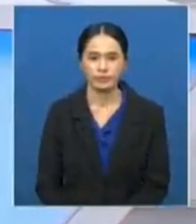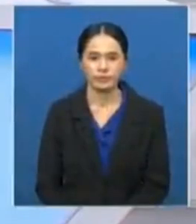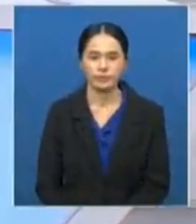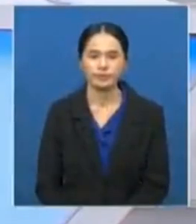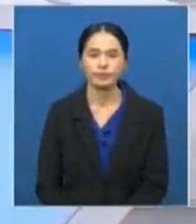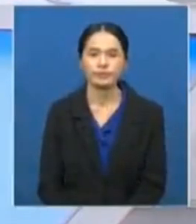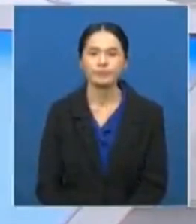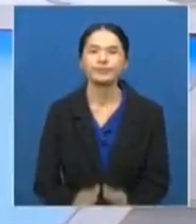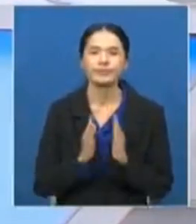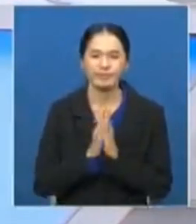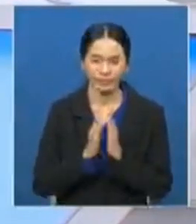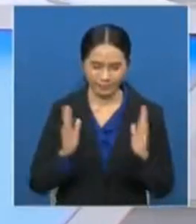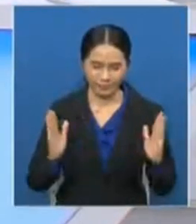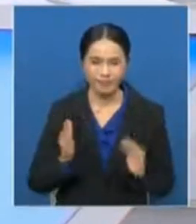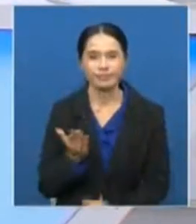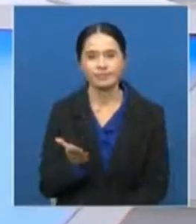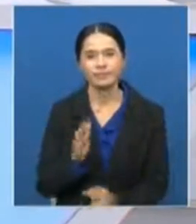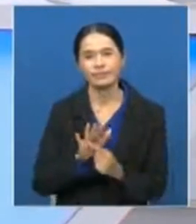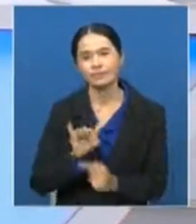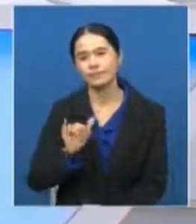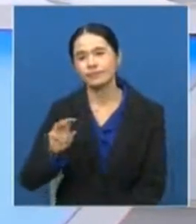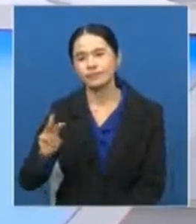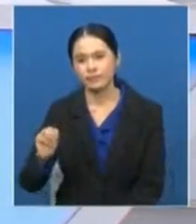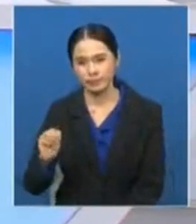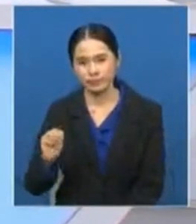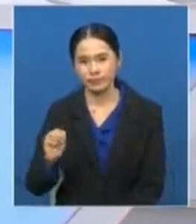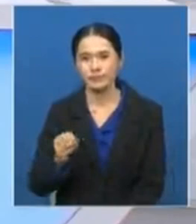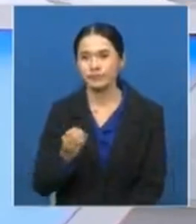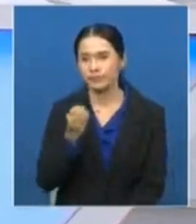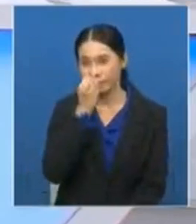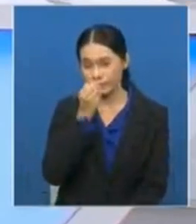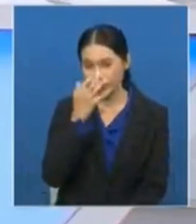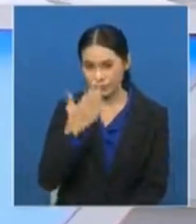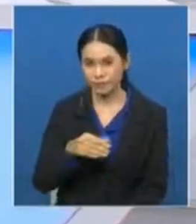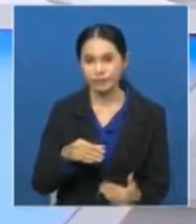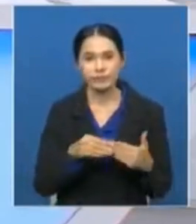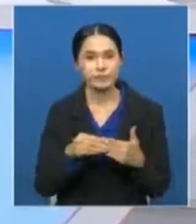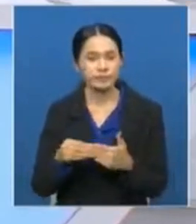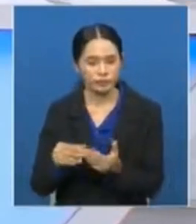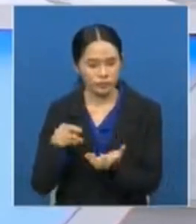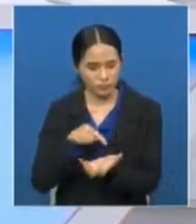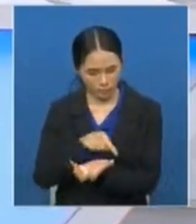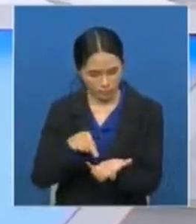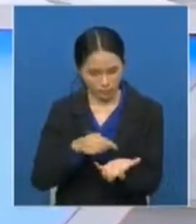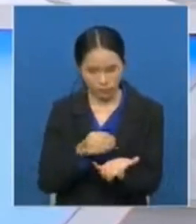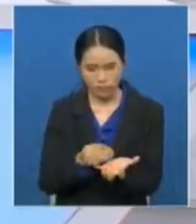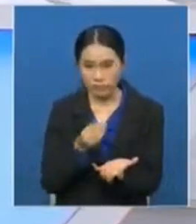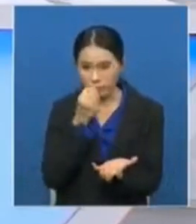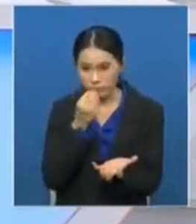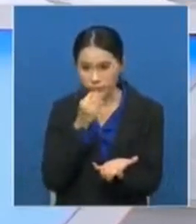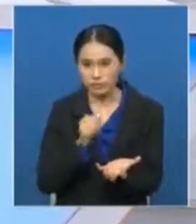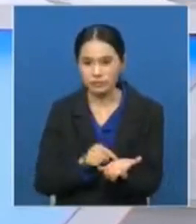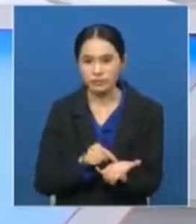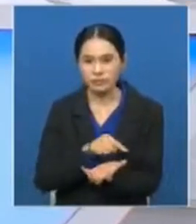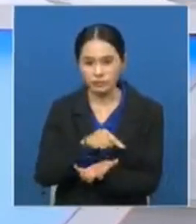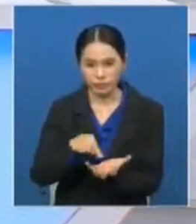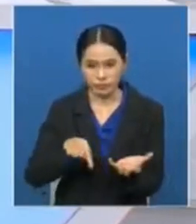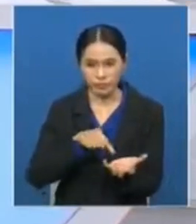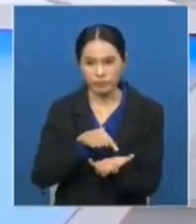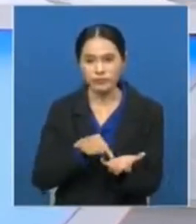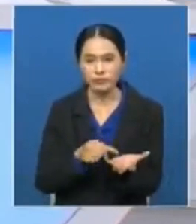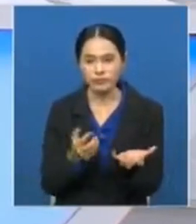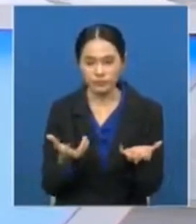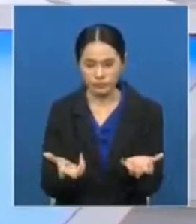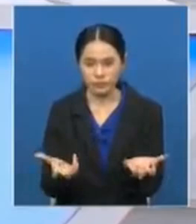ขอบคุณค่ะขอบคุณคุณยามาตรียานะคะไปกินแล้วภาชนะที่เอาไว้ใส่ของกินมันก็ต้องเป็นจานมันก็ต้องเป็นชาม